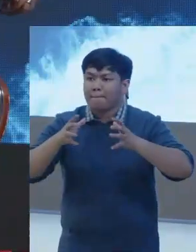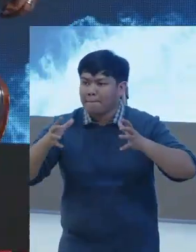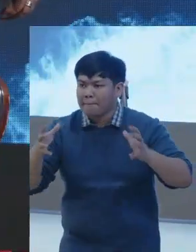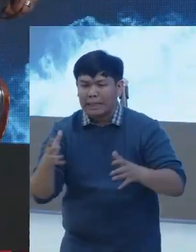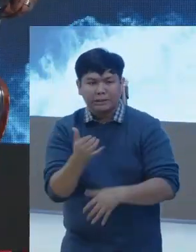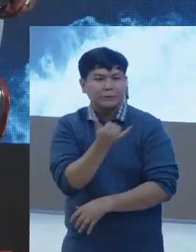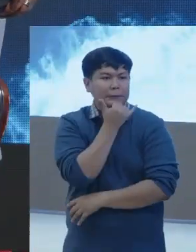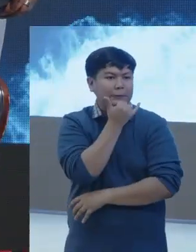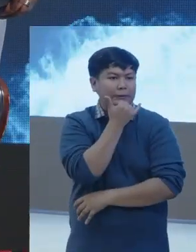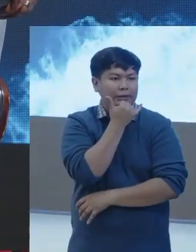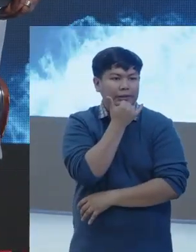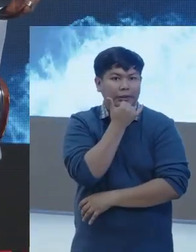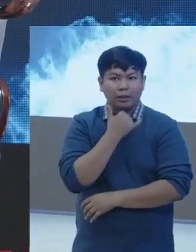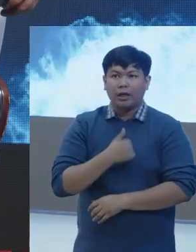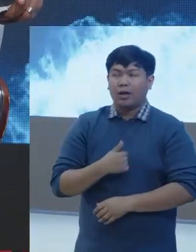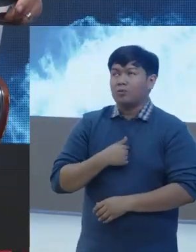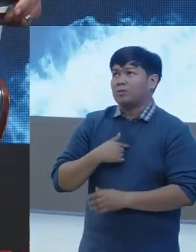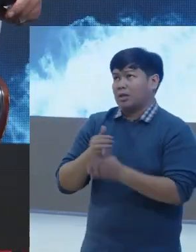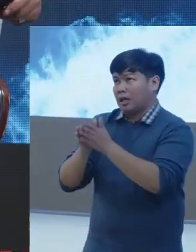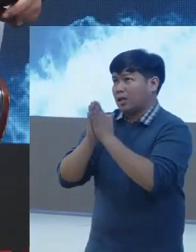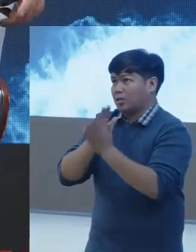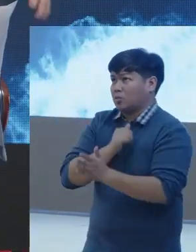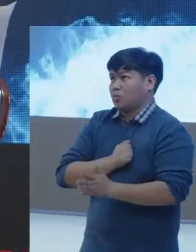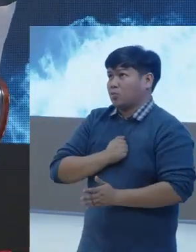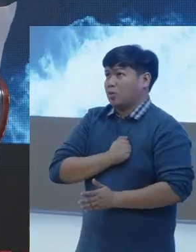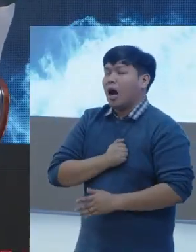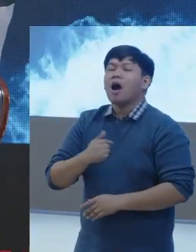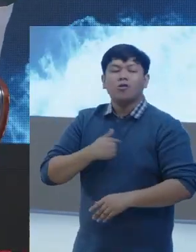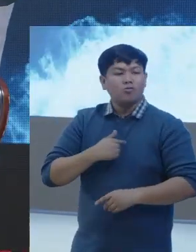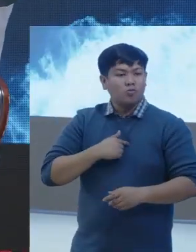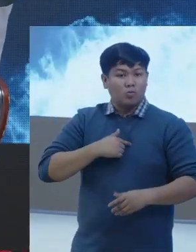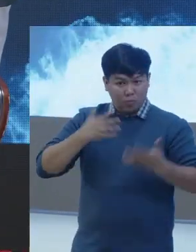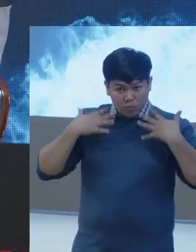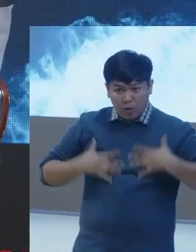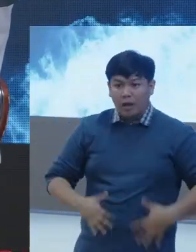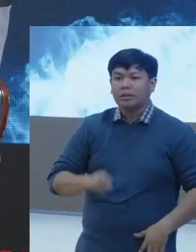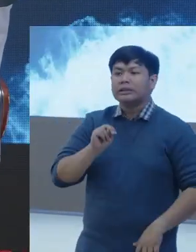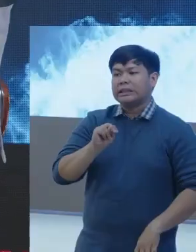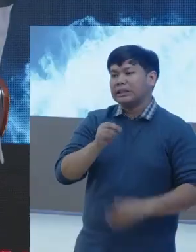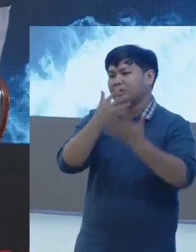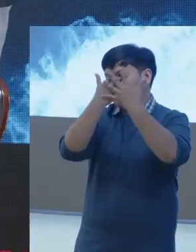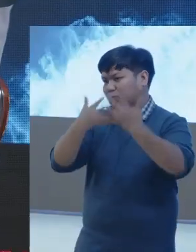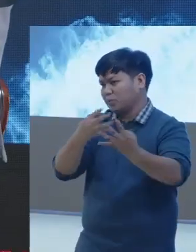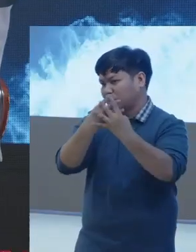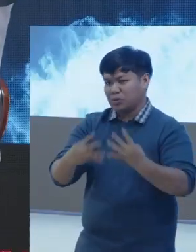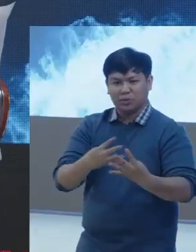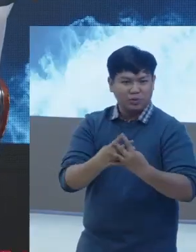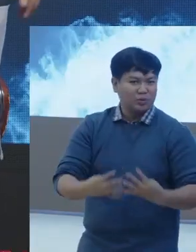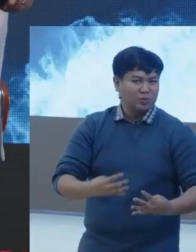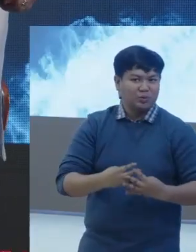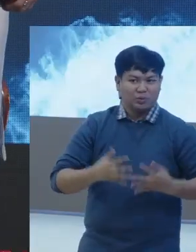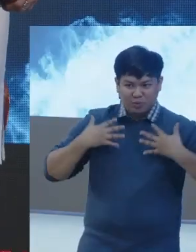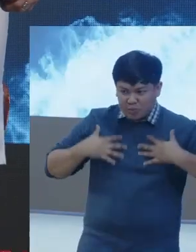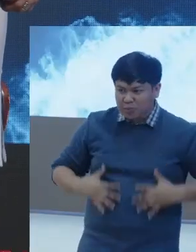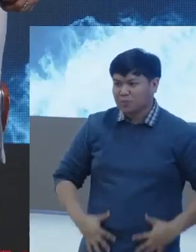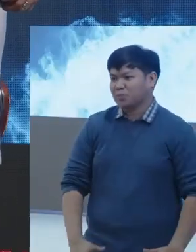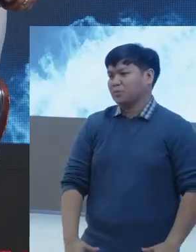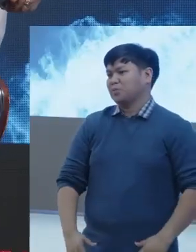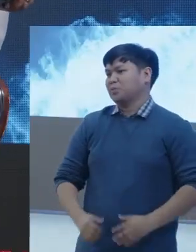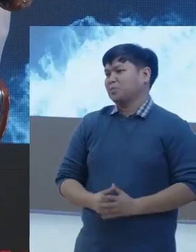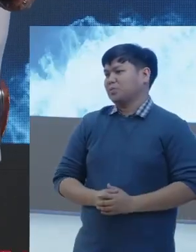nagpapakumbaba. So ito ay pagsisisi ng malalim at taos-puso na may